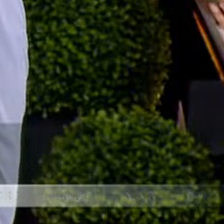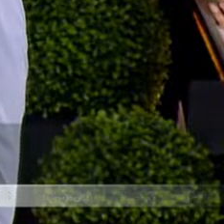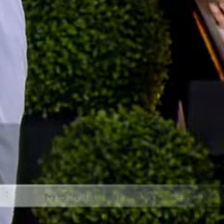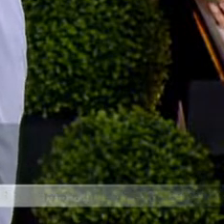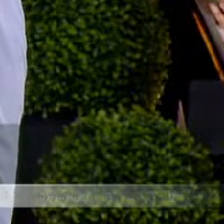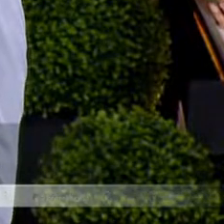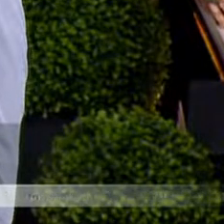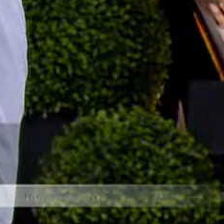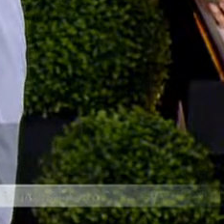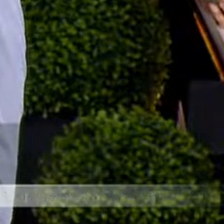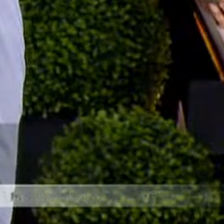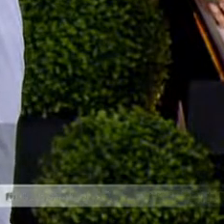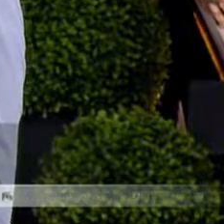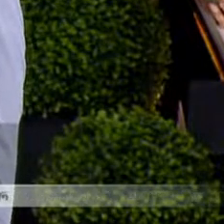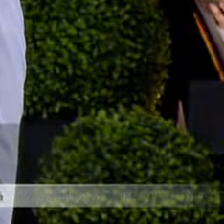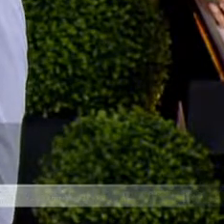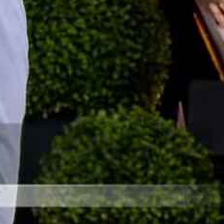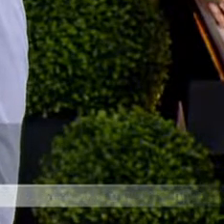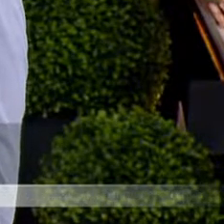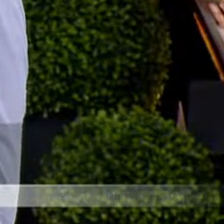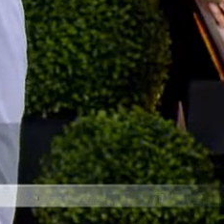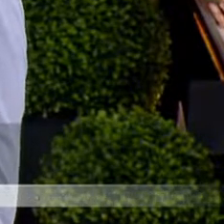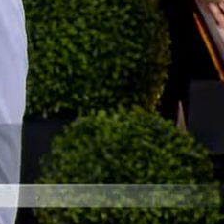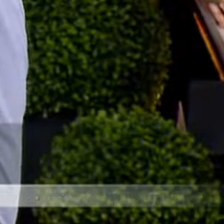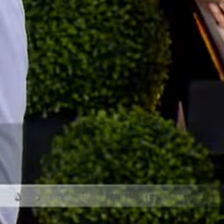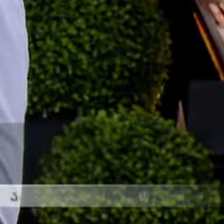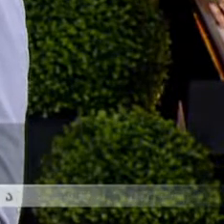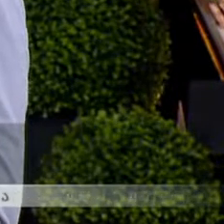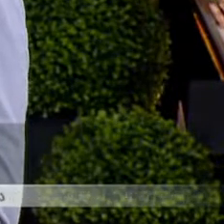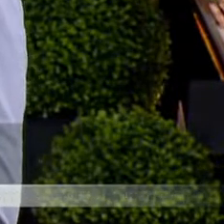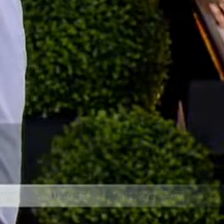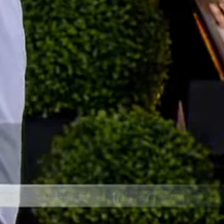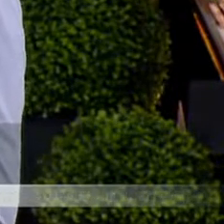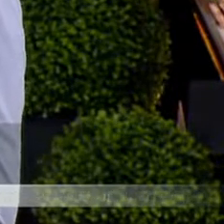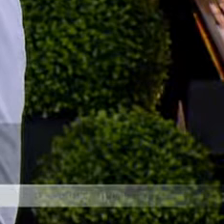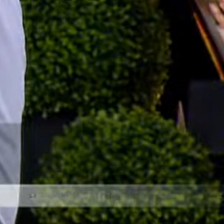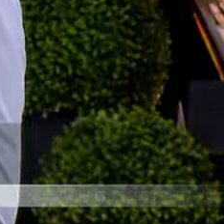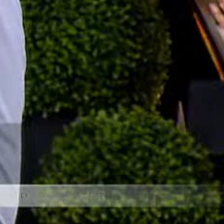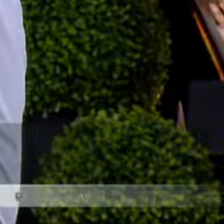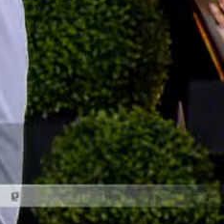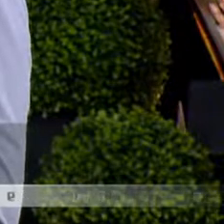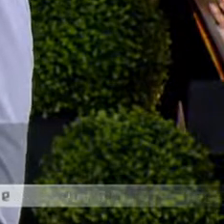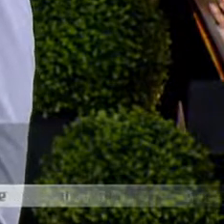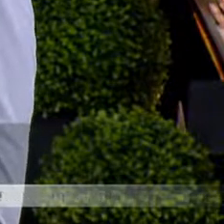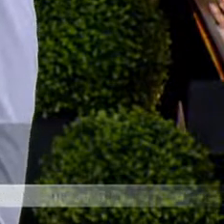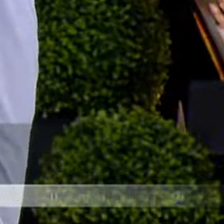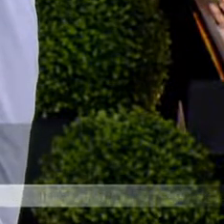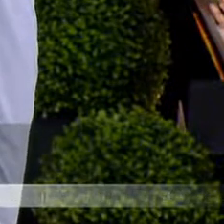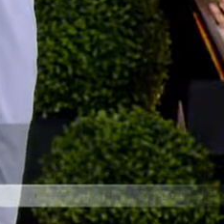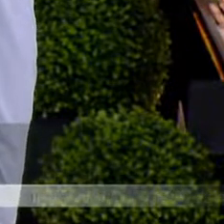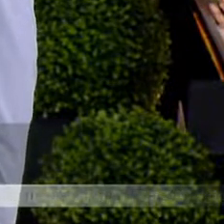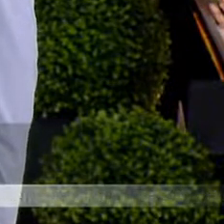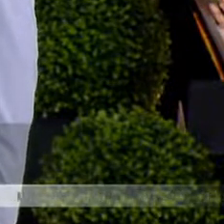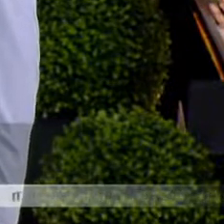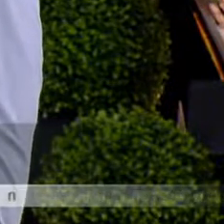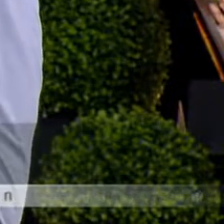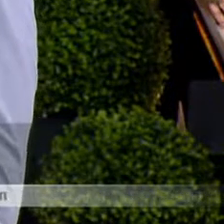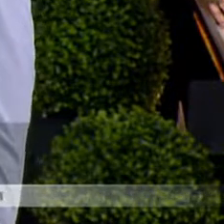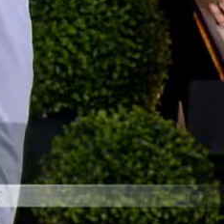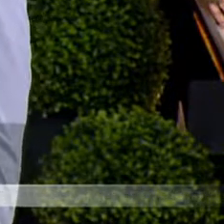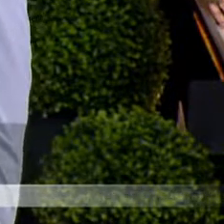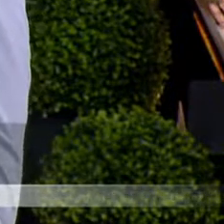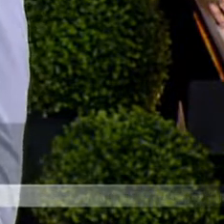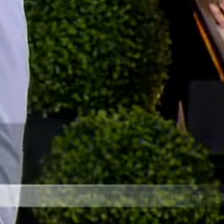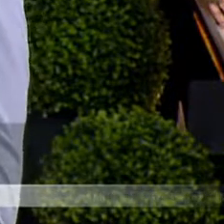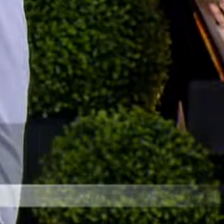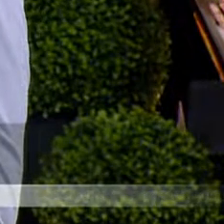არანაირი გამოვლინება ჰემოფილის, ანუ და ამ შემთხვევაში შეგეძინოს ვაჟი, რომელსაც ჰემოფილია ექნება. ანუ ქალბატონი არის გადამტანი, რომელსაც